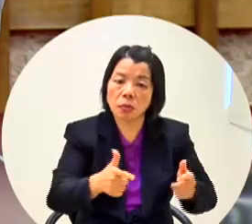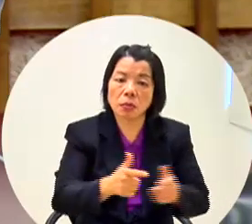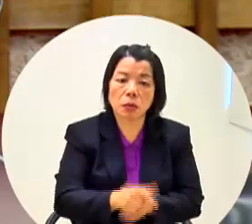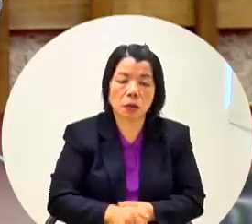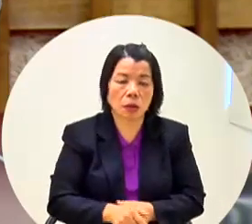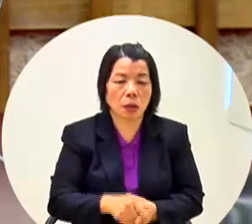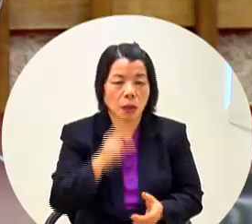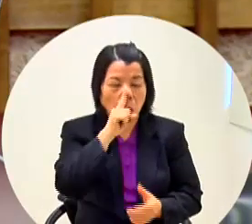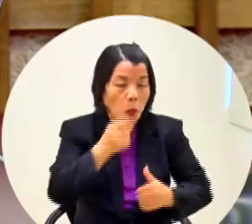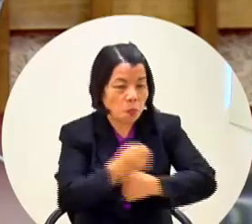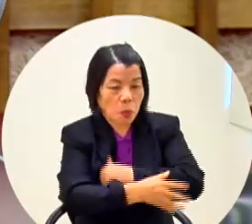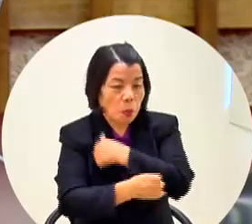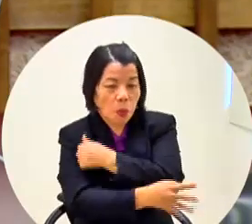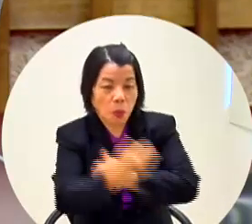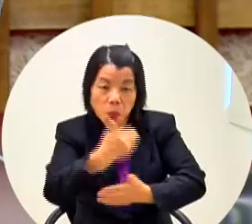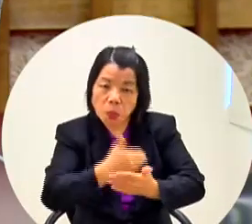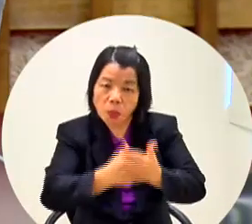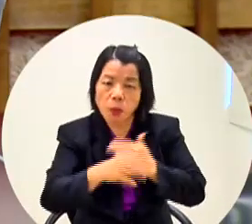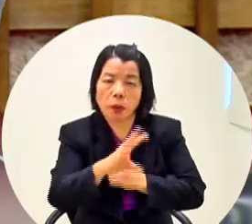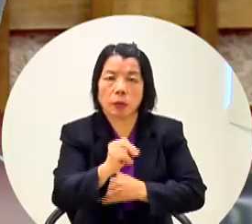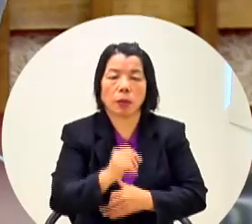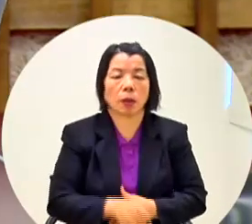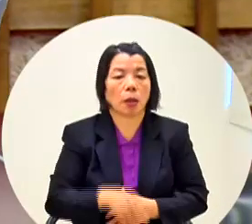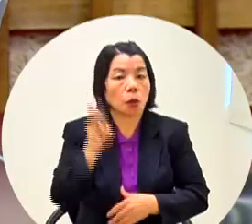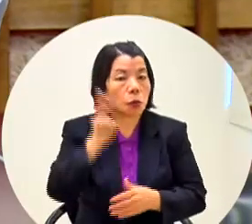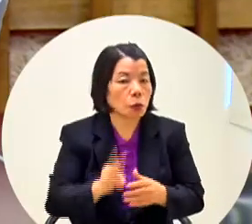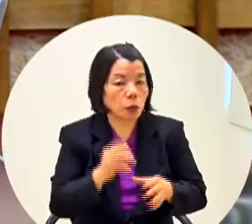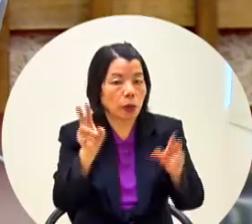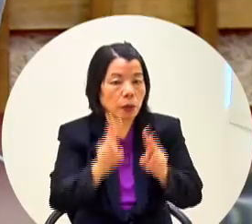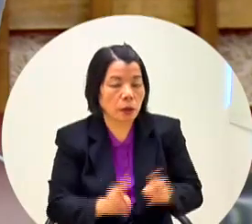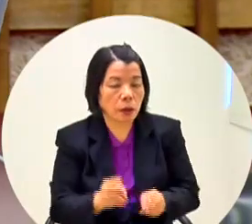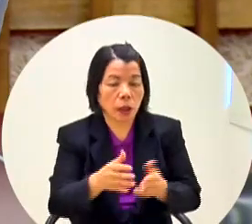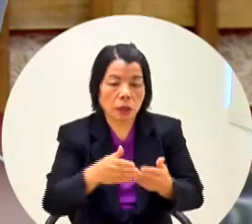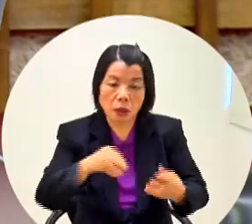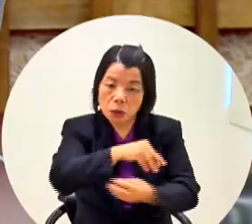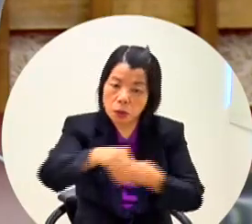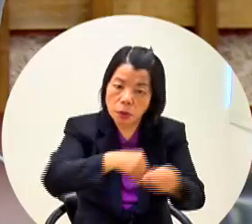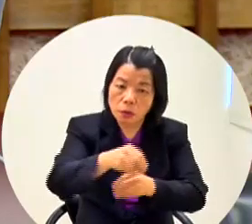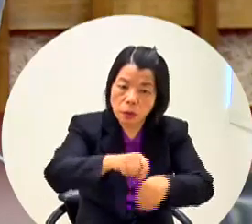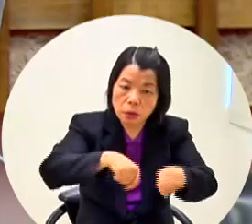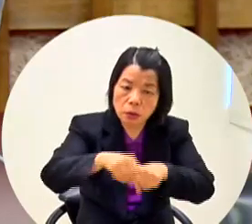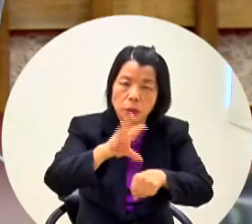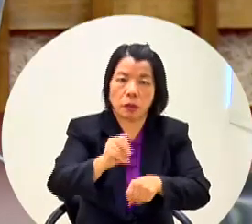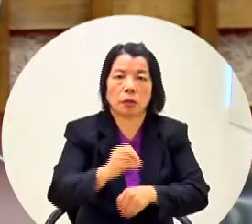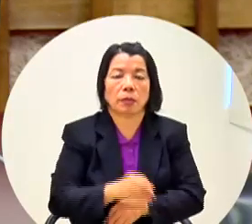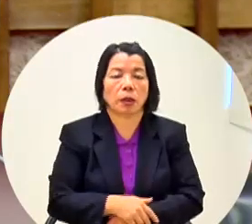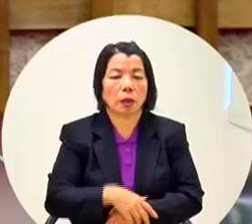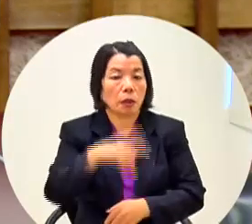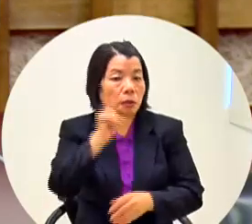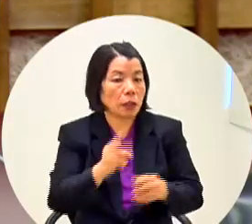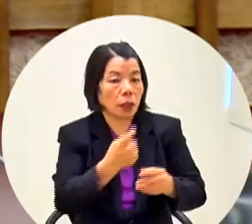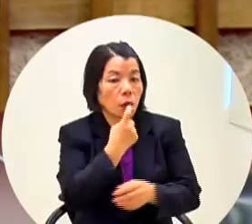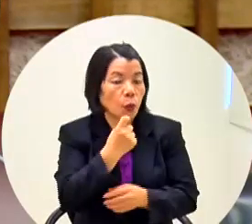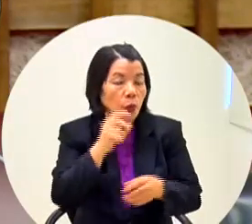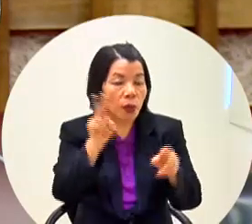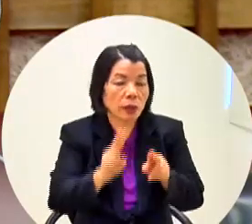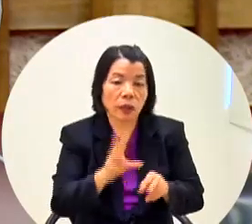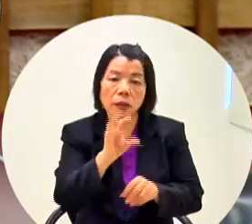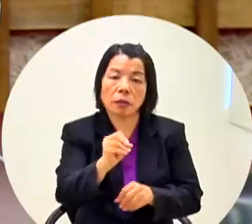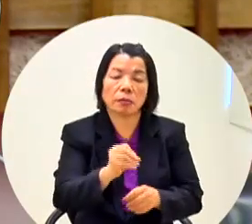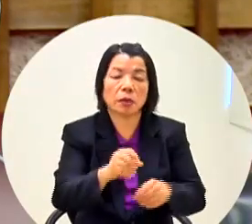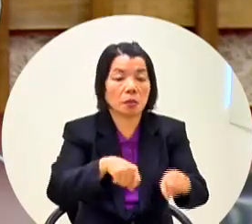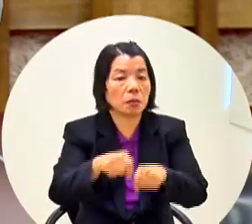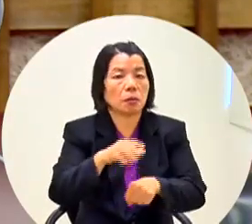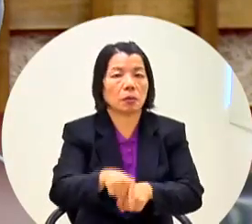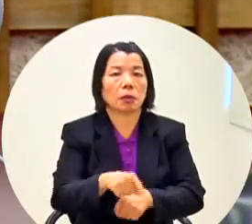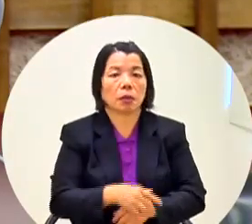低排碳？它的用水、用电、水有没有做循环的计划？电自己有没有绿电的计划？它当然要增加